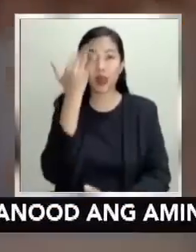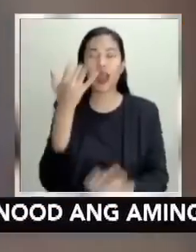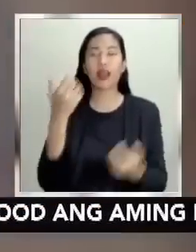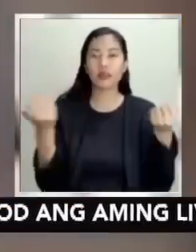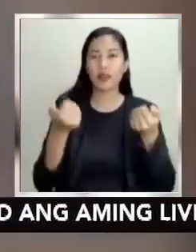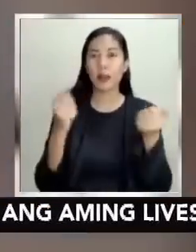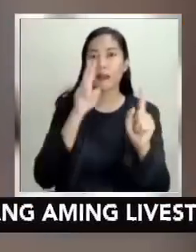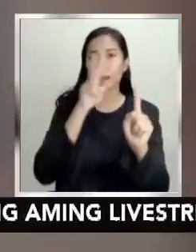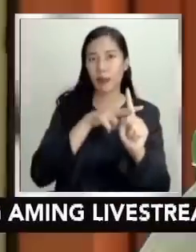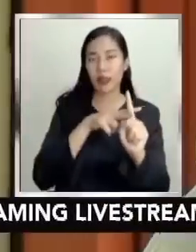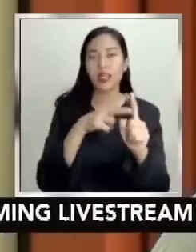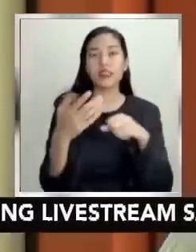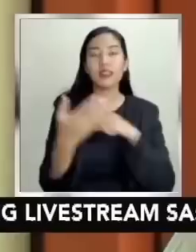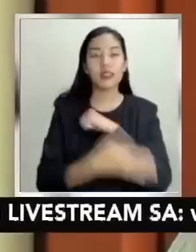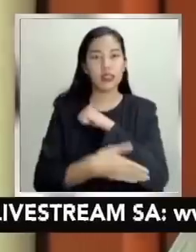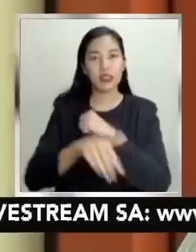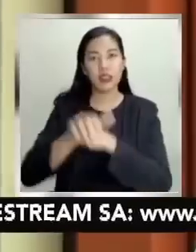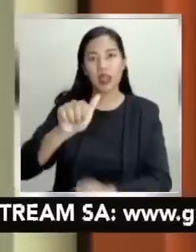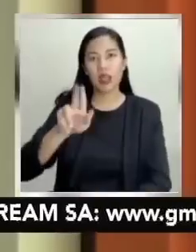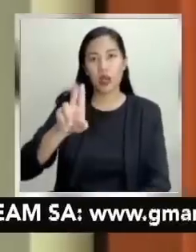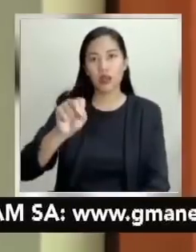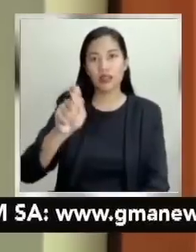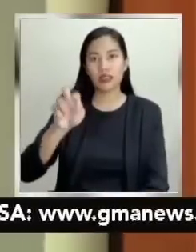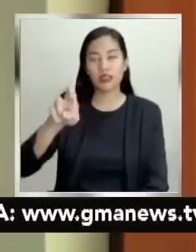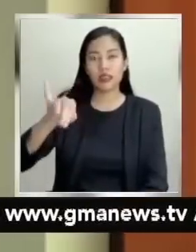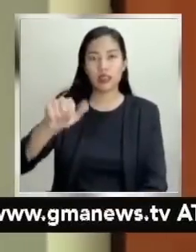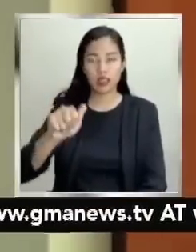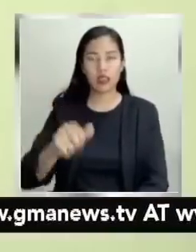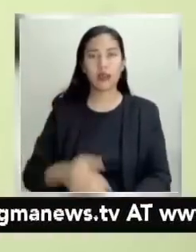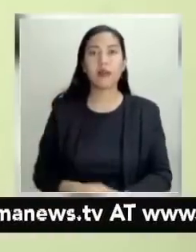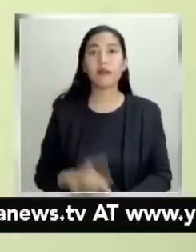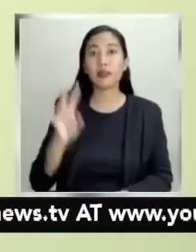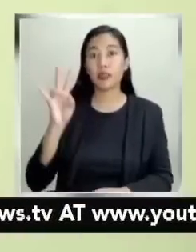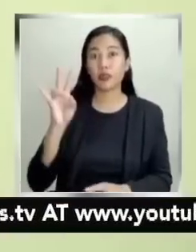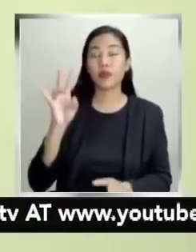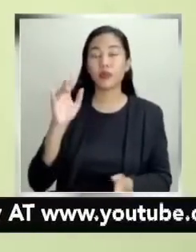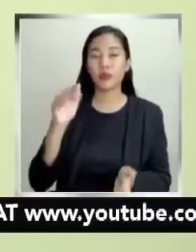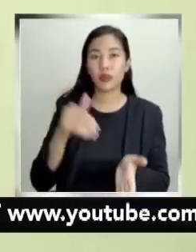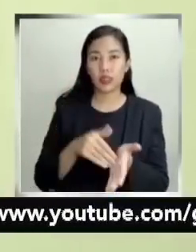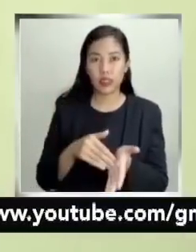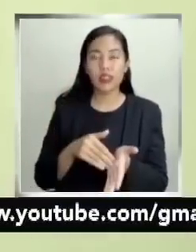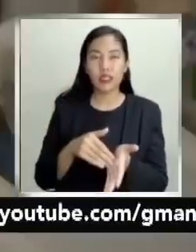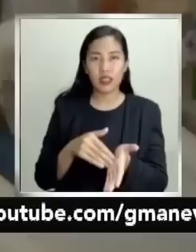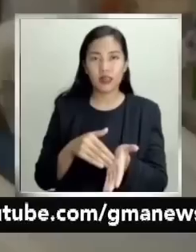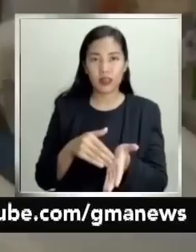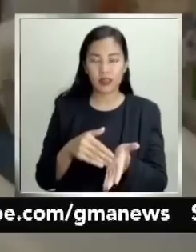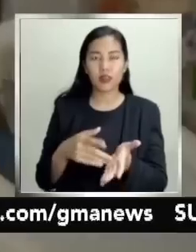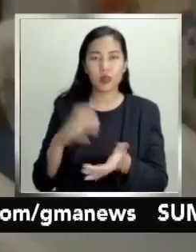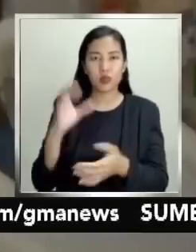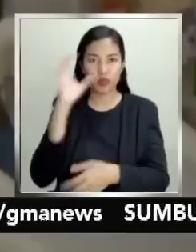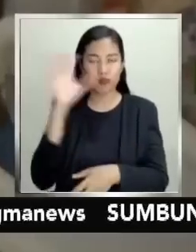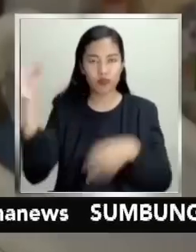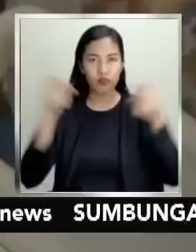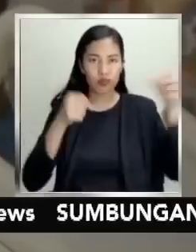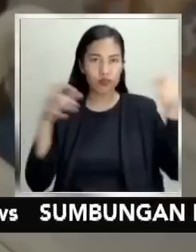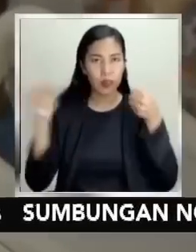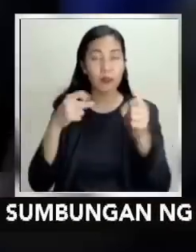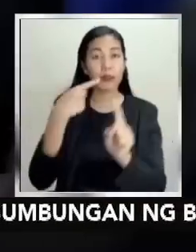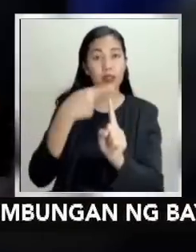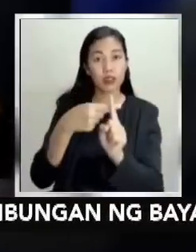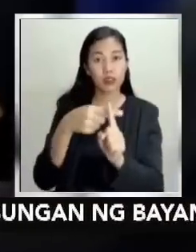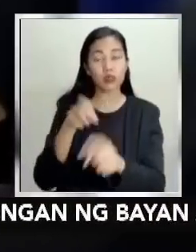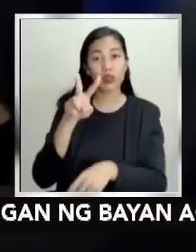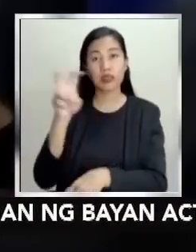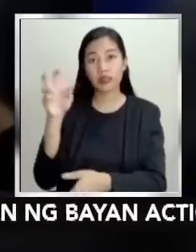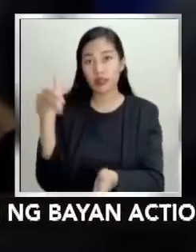Hanggang 75,000 healthcare workers ang hinahanap nila, bukod pa sa mahigit 200,000 job opening sa iba pang mga larangan.